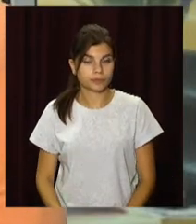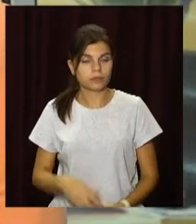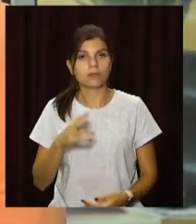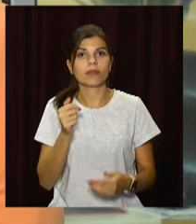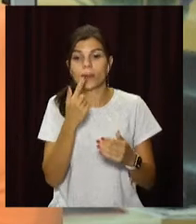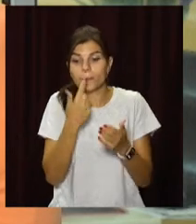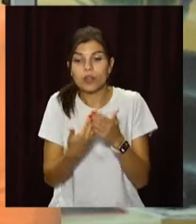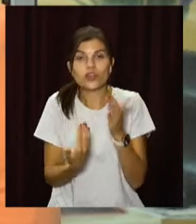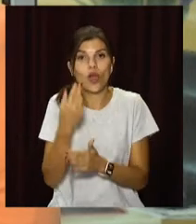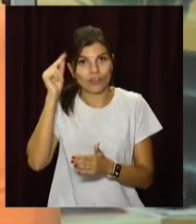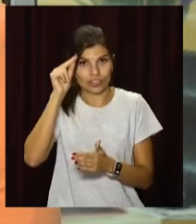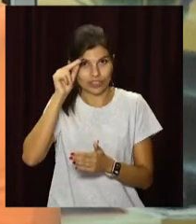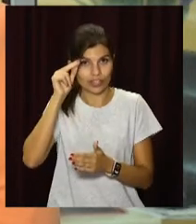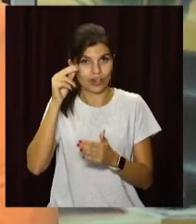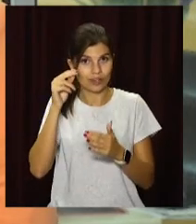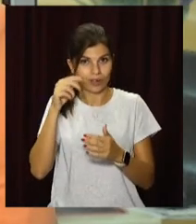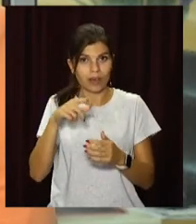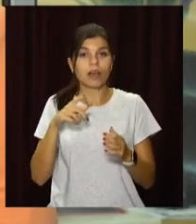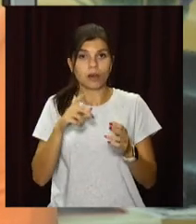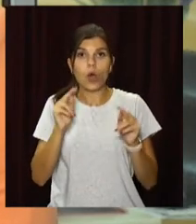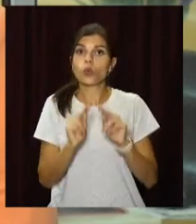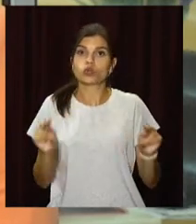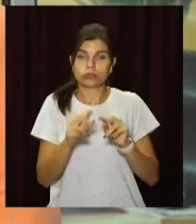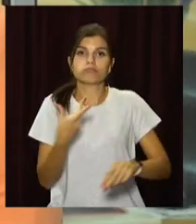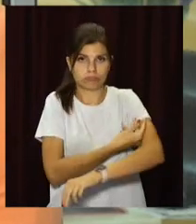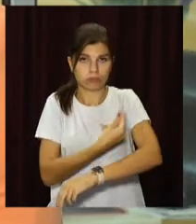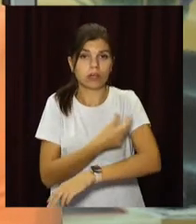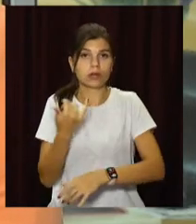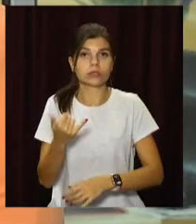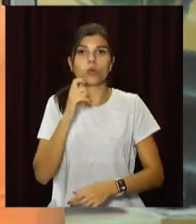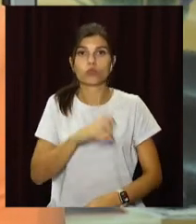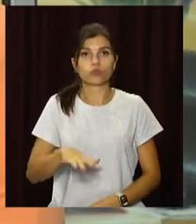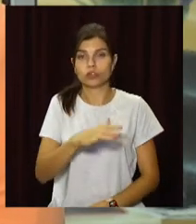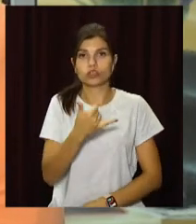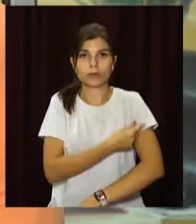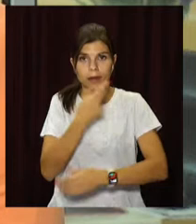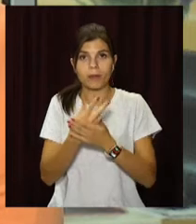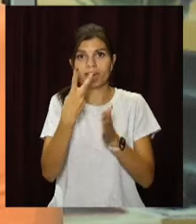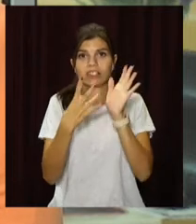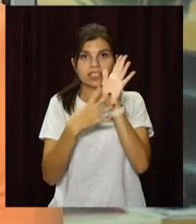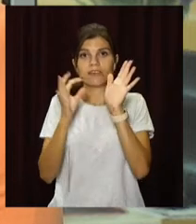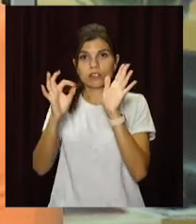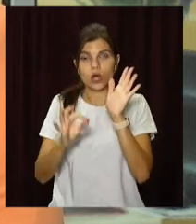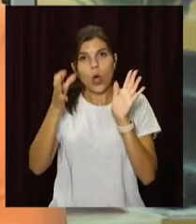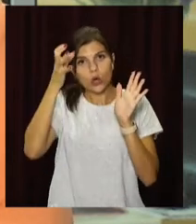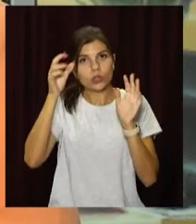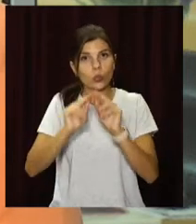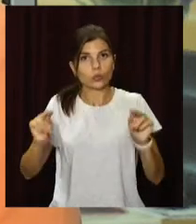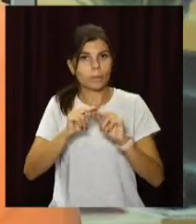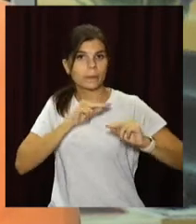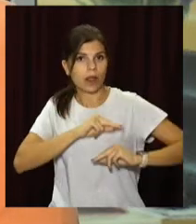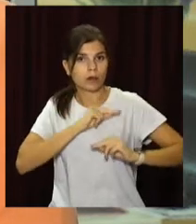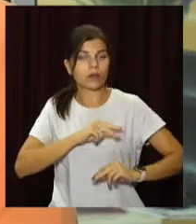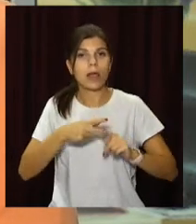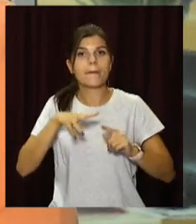Напередодні нового навчального року триває вакцинація педагогів. Зараз в країні повністю щепили 29% освітян. Про це повідомили